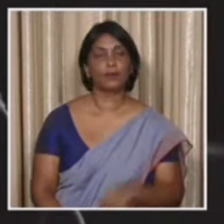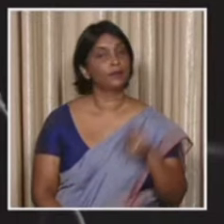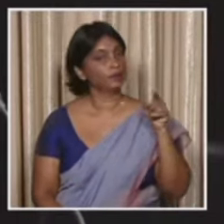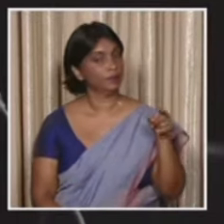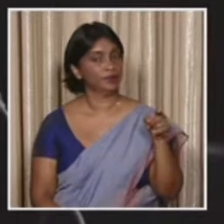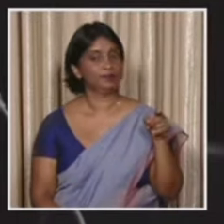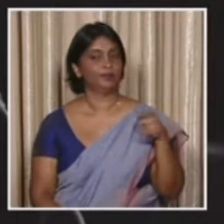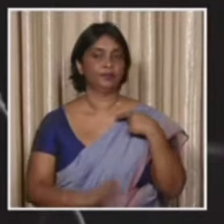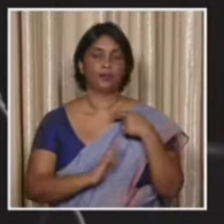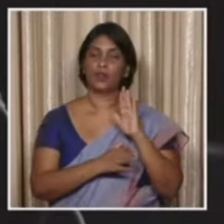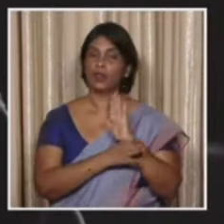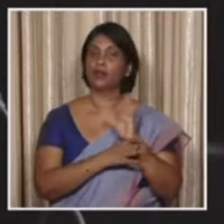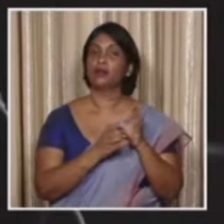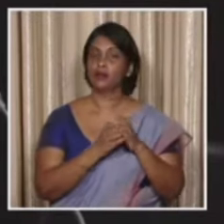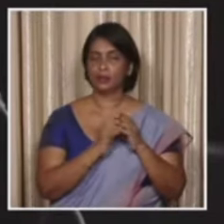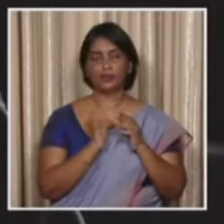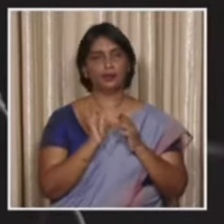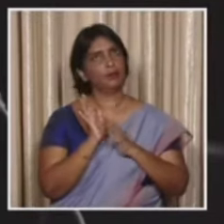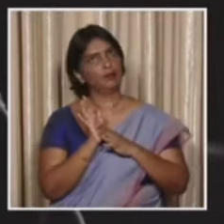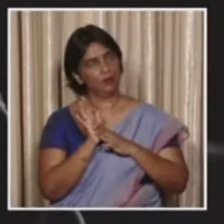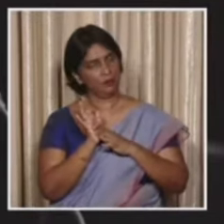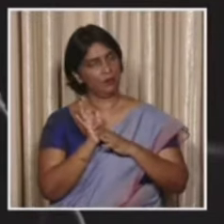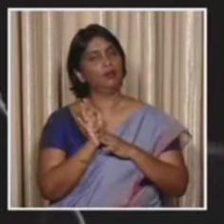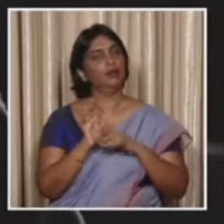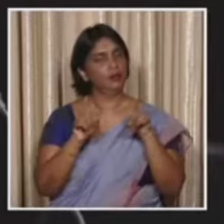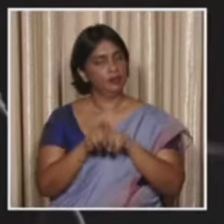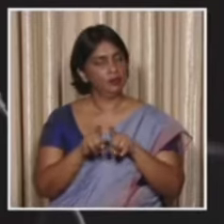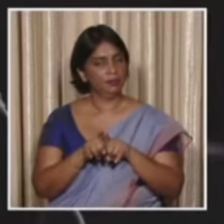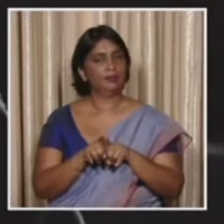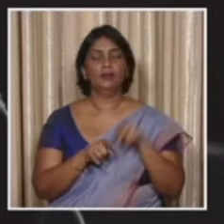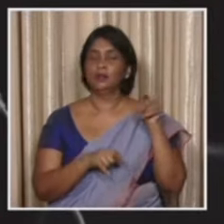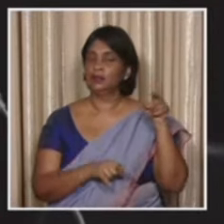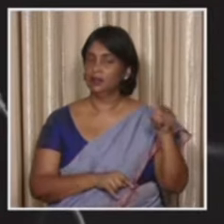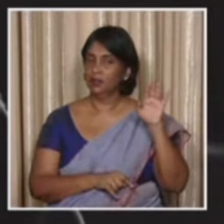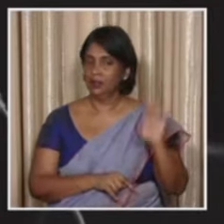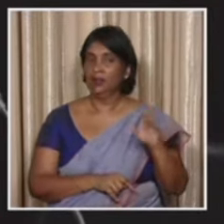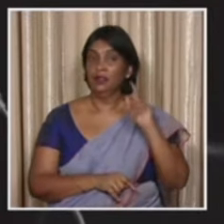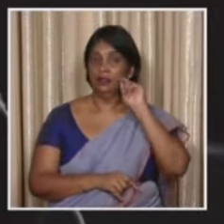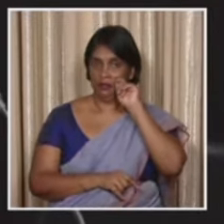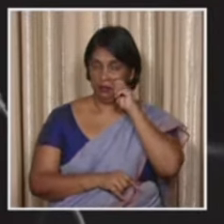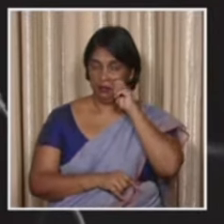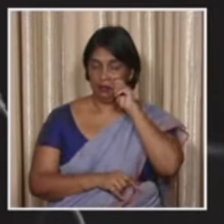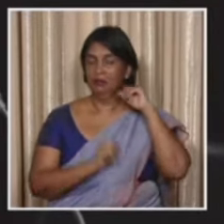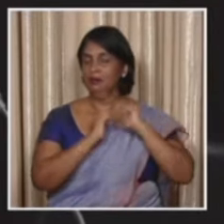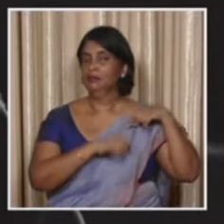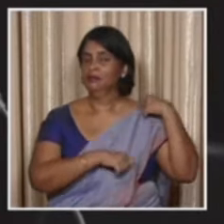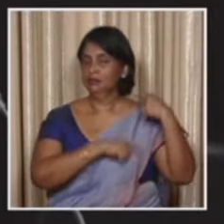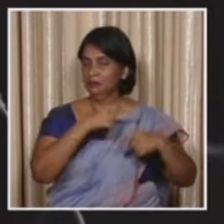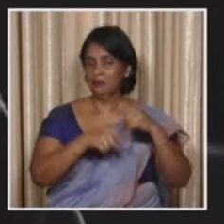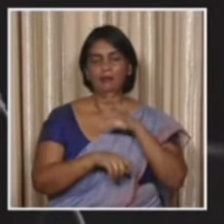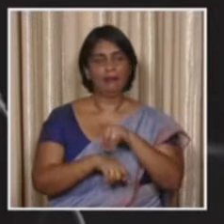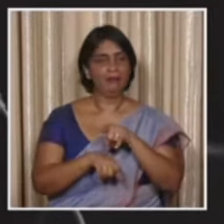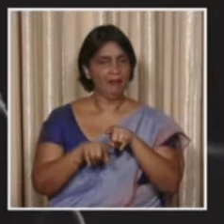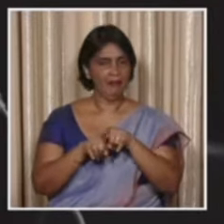கட்சிக்காரராக அவருடைய தந்தையின் வழியில் முன்னாள் அமைச்சர் அப்துல் மஜீத் என்றால்,